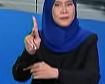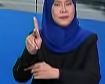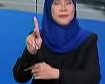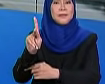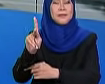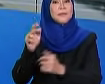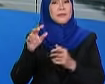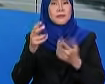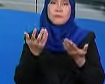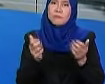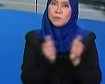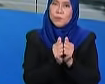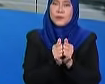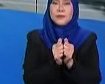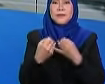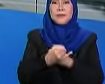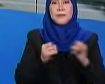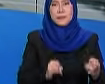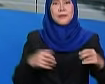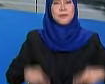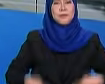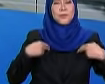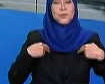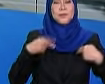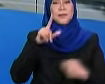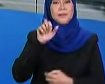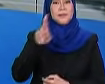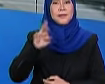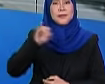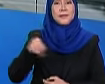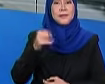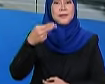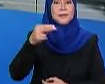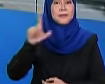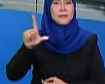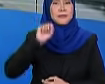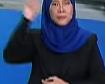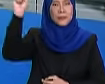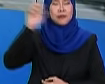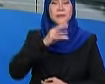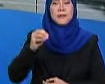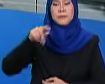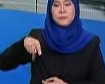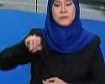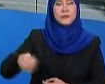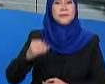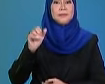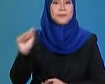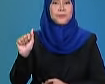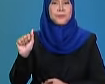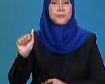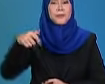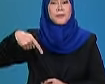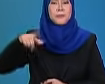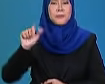dijalankan bersama oleh anggota jabatan hidupan liar jxl Stafa dan Q jdi G Platoon